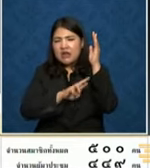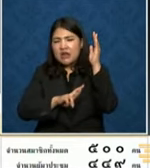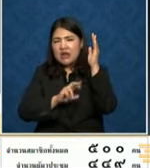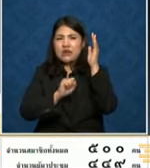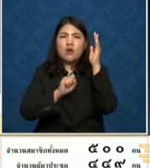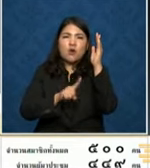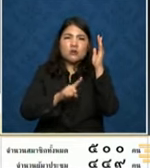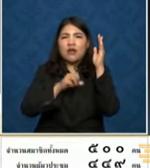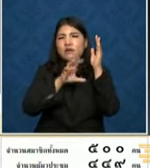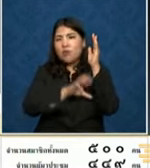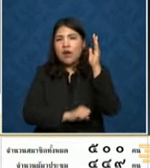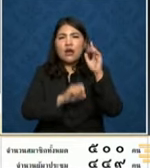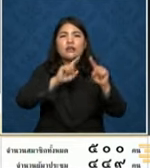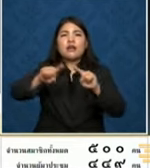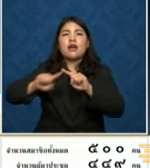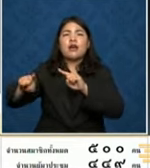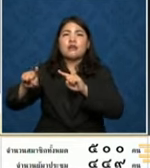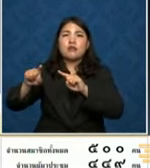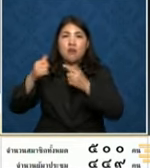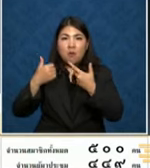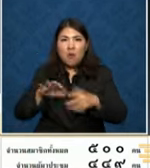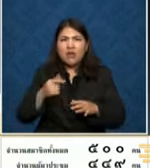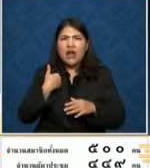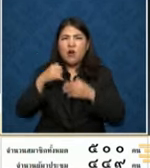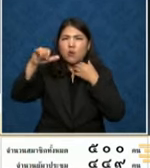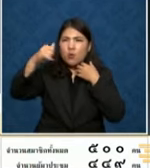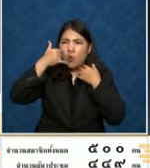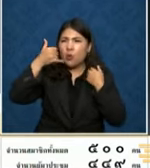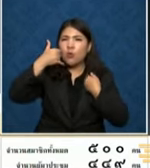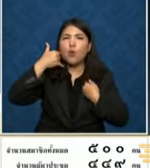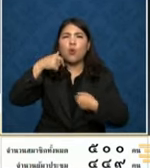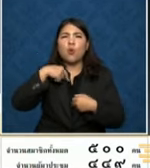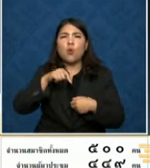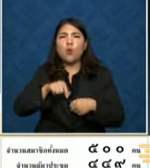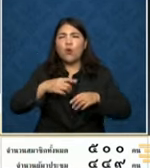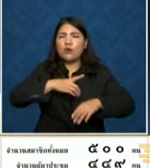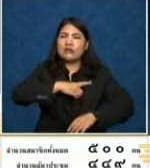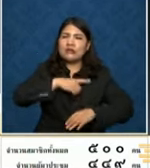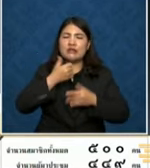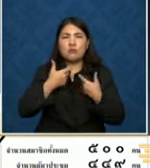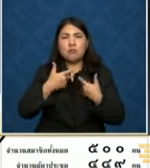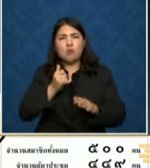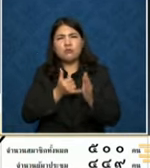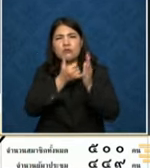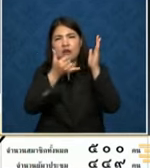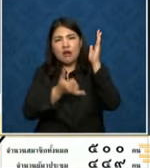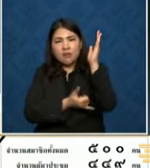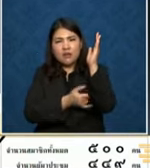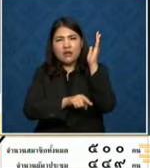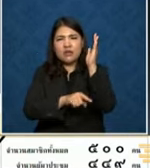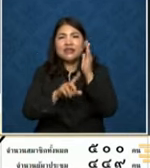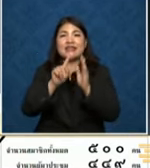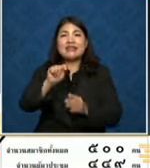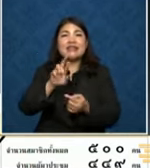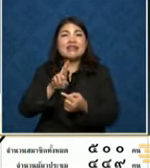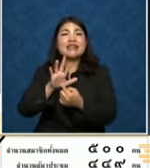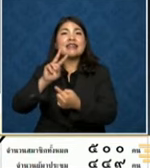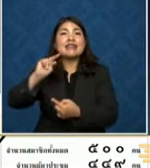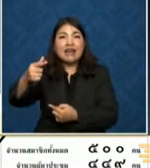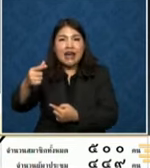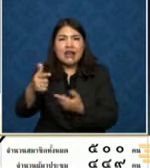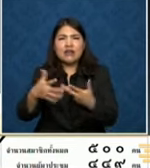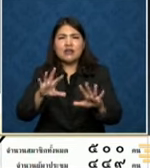สงขลานะครับต่างก็โทรมาแสดงความยินดีนะครับผมเดินทางไปตรังนะครับกับท่านสสทวี